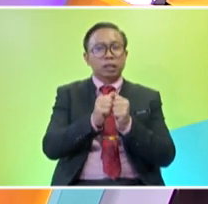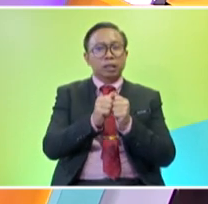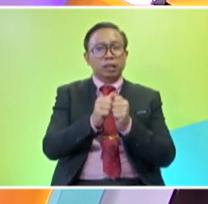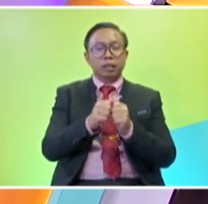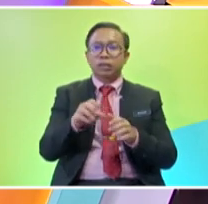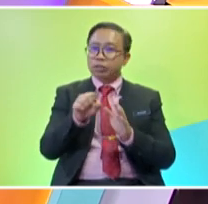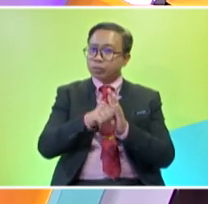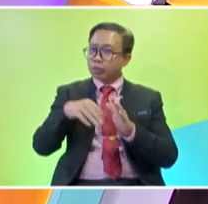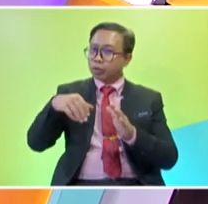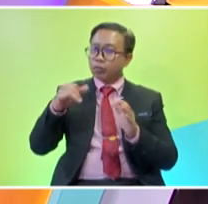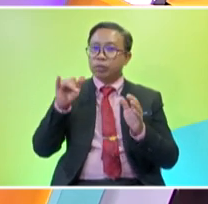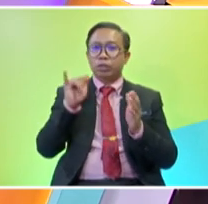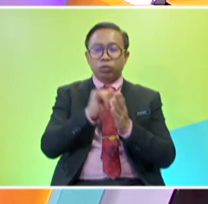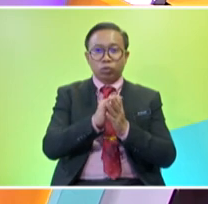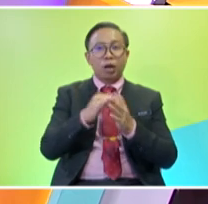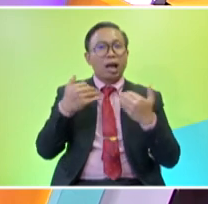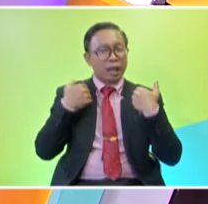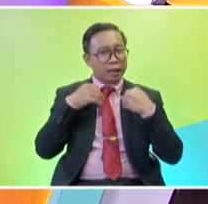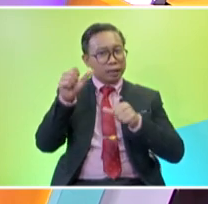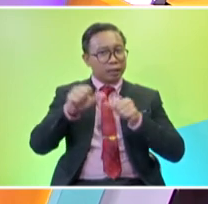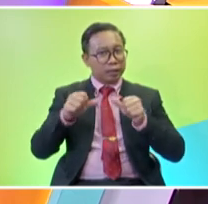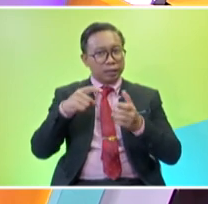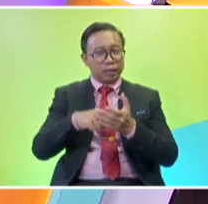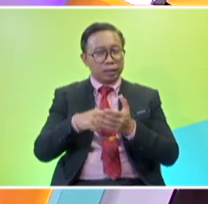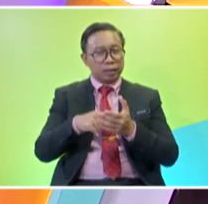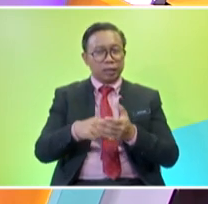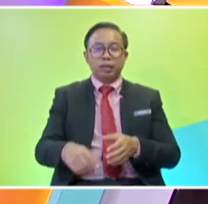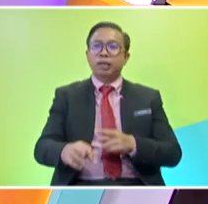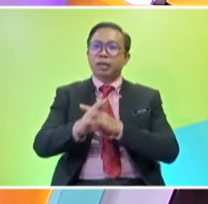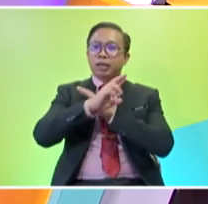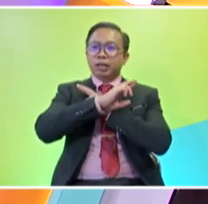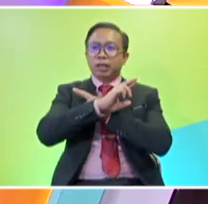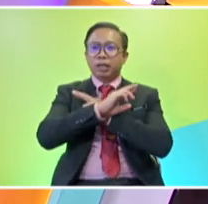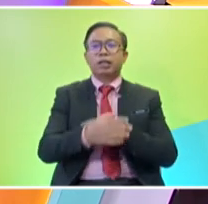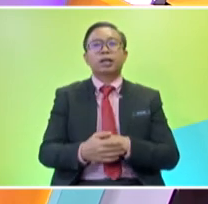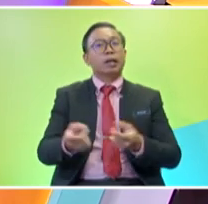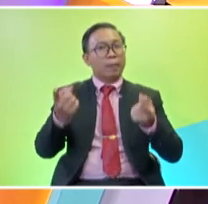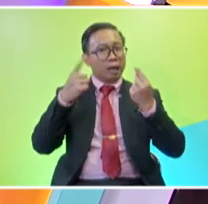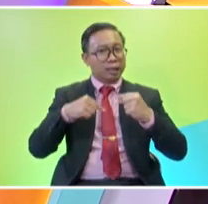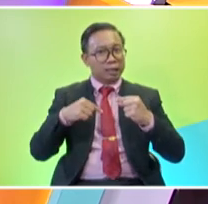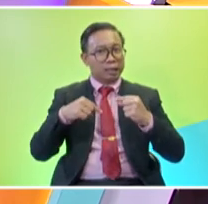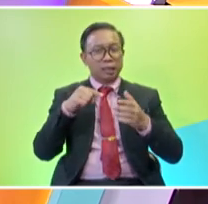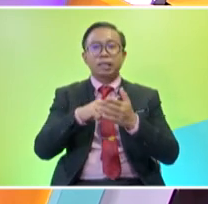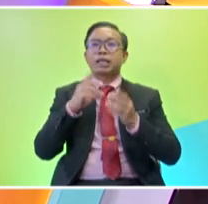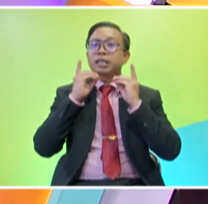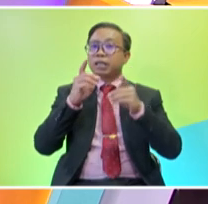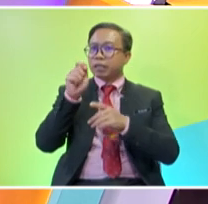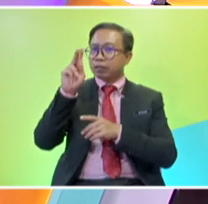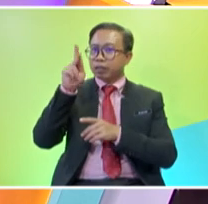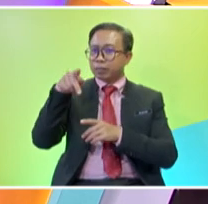tapi sebelum itu kita akan ada lagi activity selepas ini jadi kita akan melihat sebentar dulu dan kembali selepas ini dididik